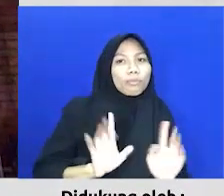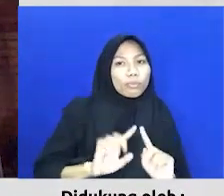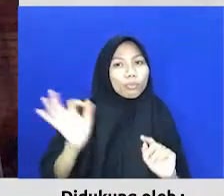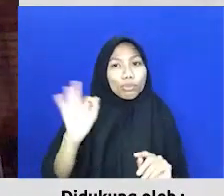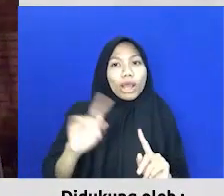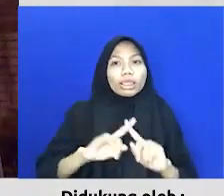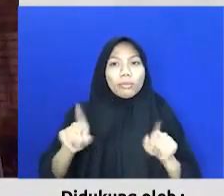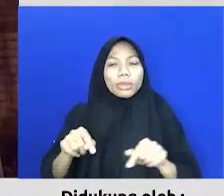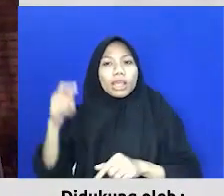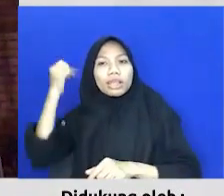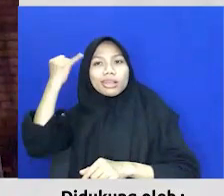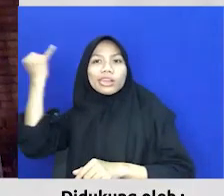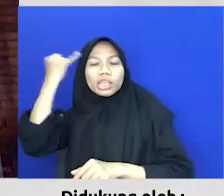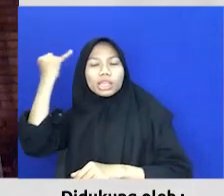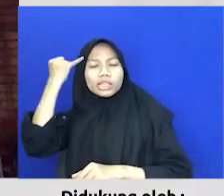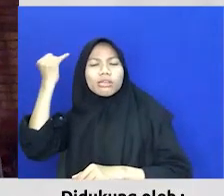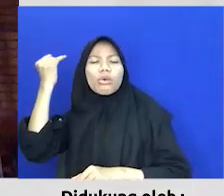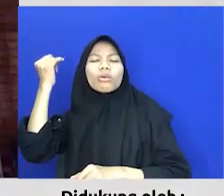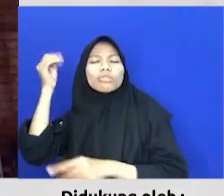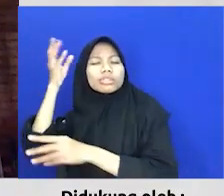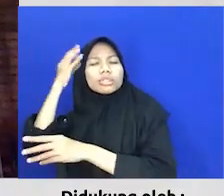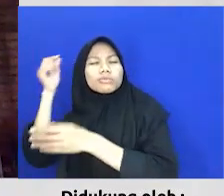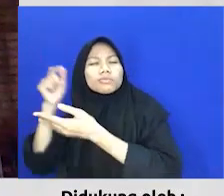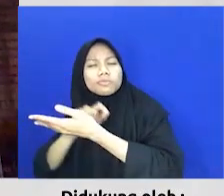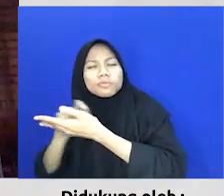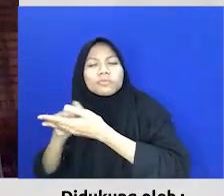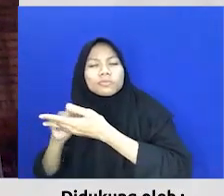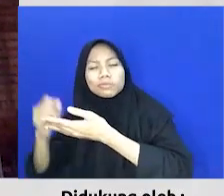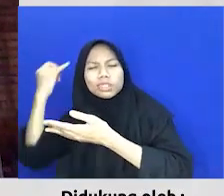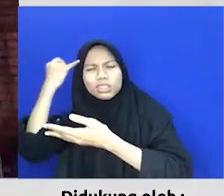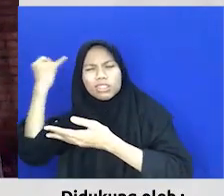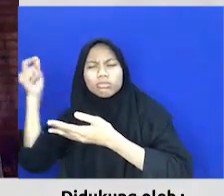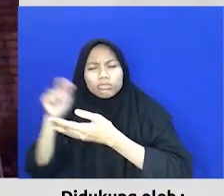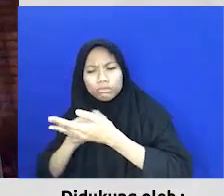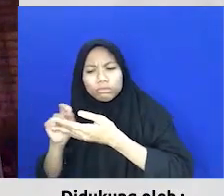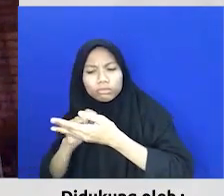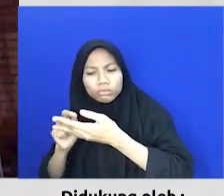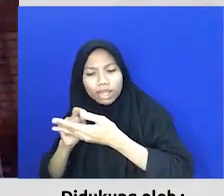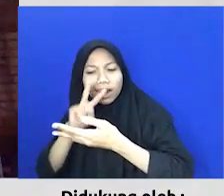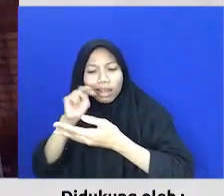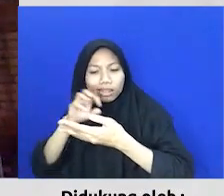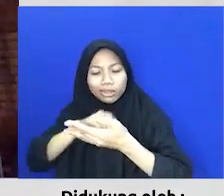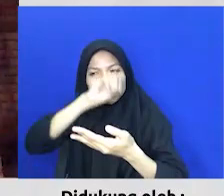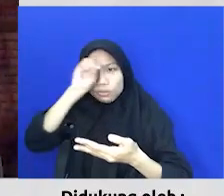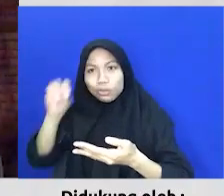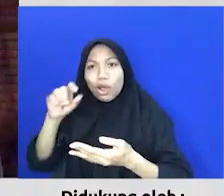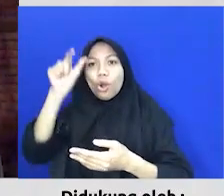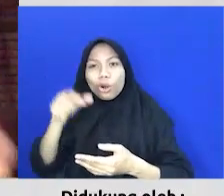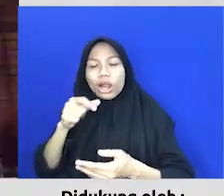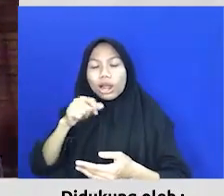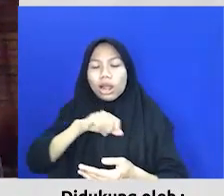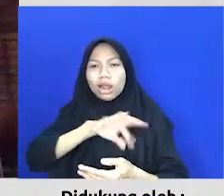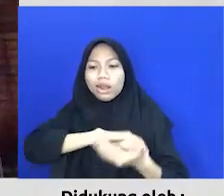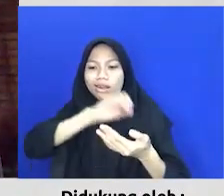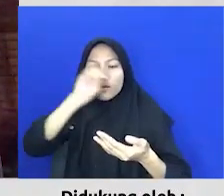di film Darah dan Doa itu kayak dia sebenarnya, kayak alter ego gitu ya. Apa yang kegelisahan